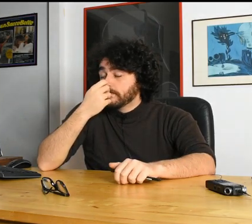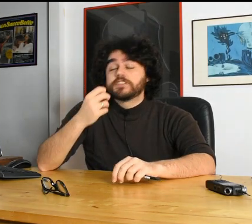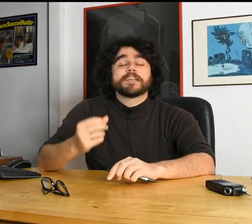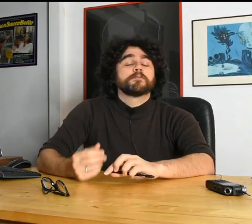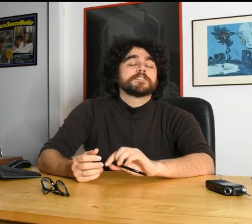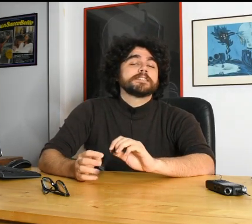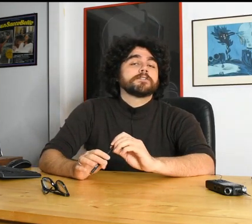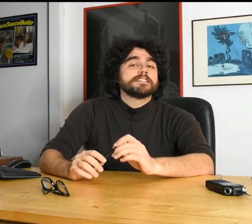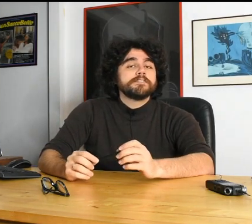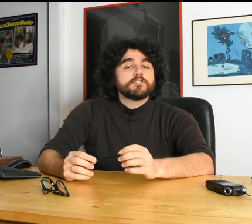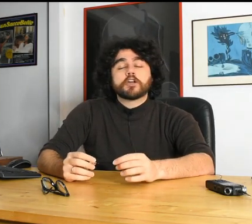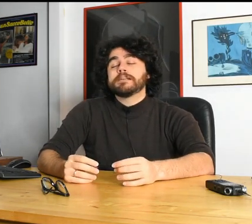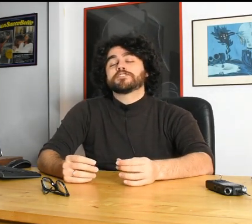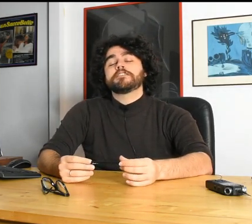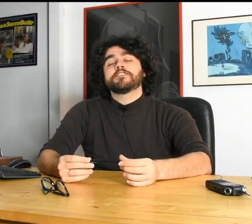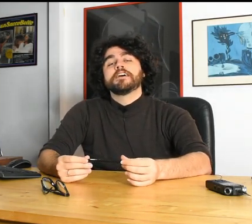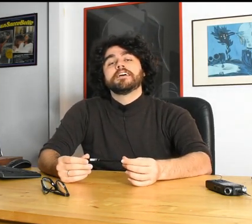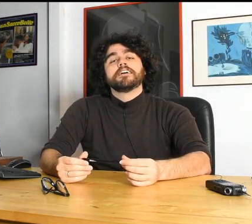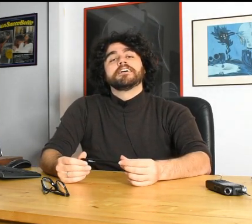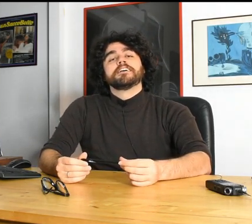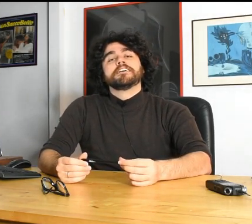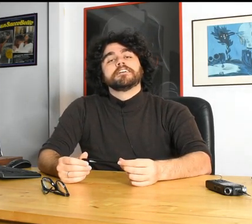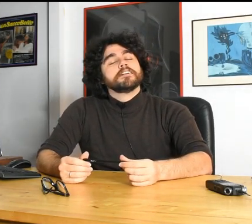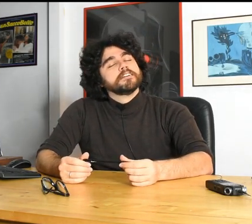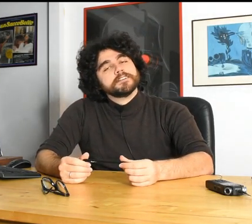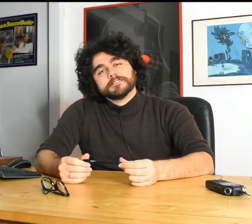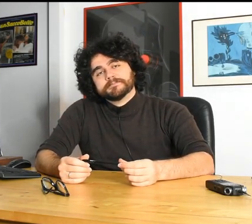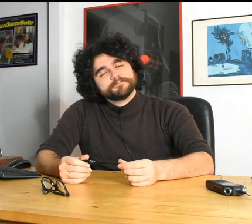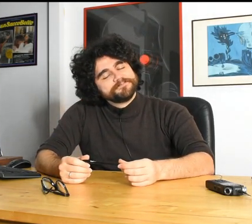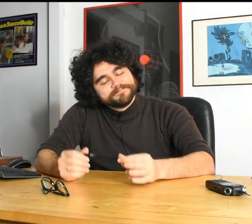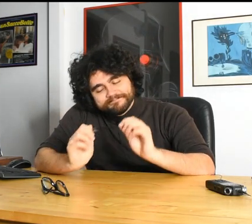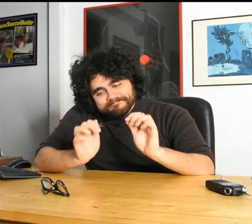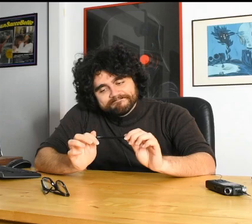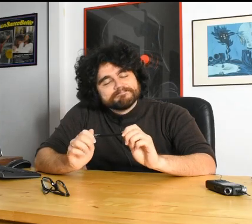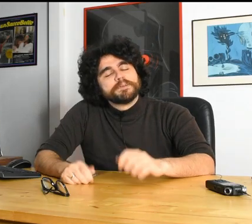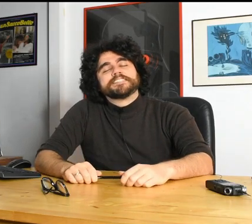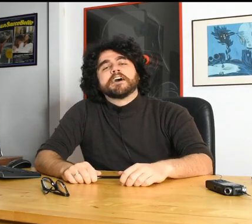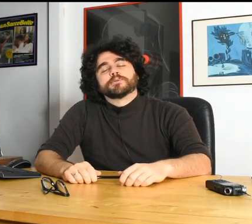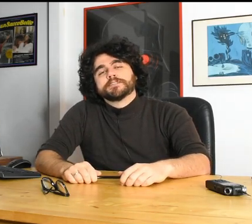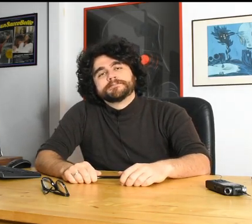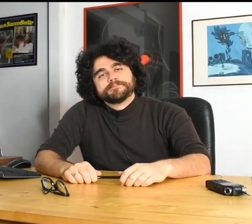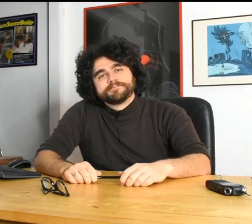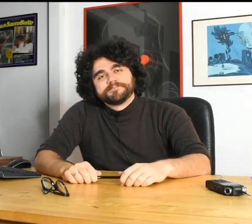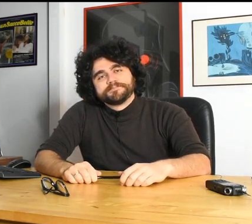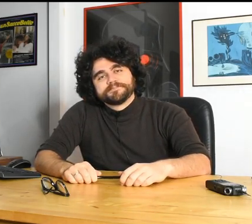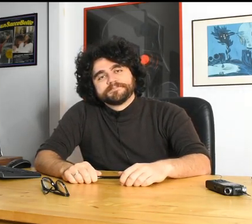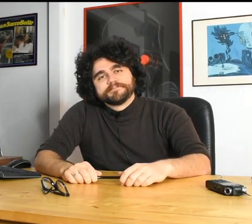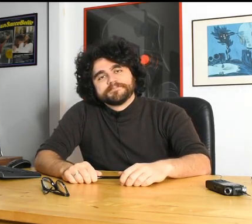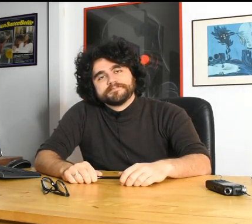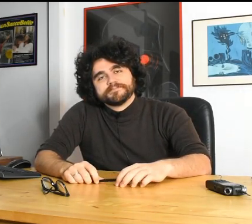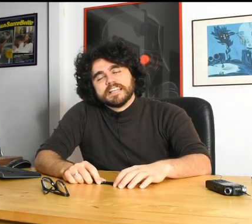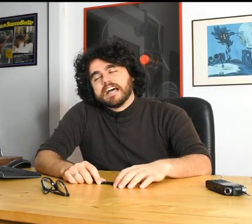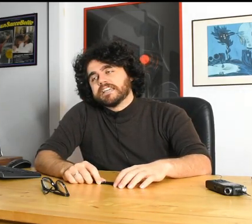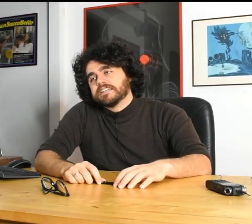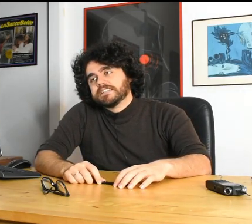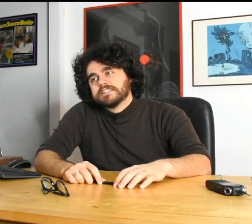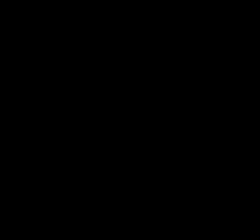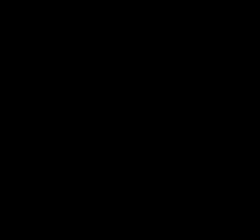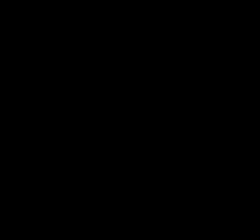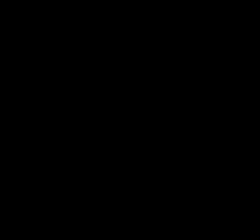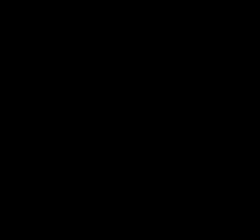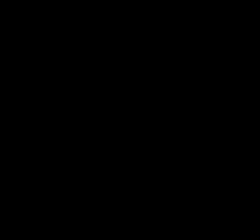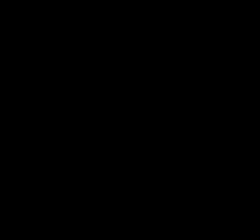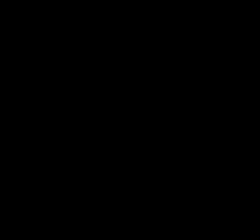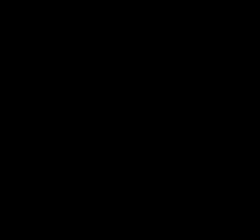regalo. Noi ci vediamo prossimamente con altri video e, come al solito, peace out. Dai.